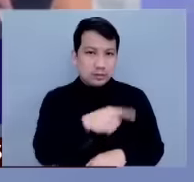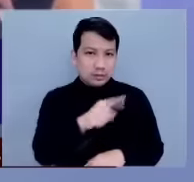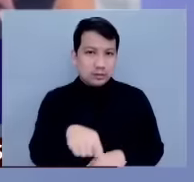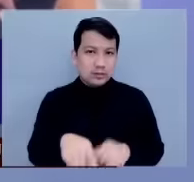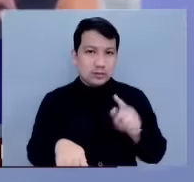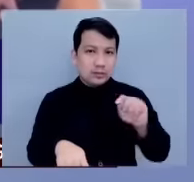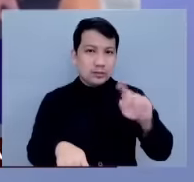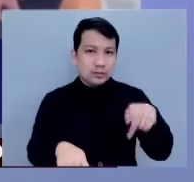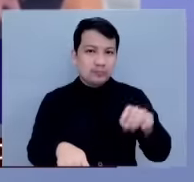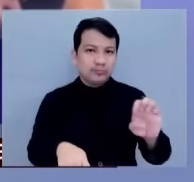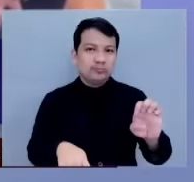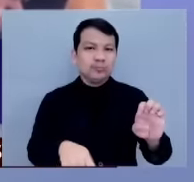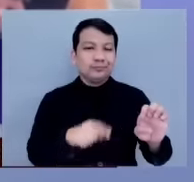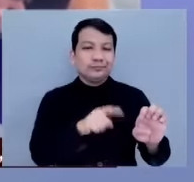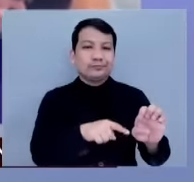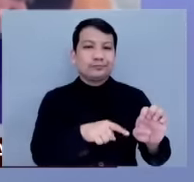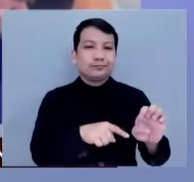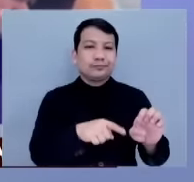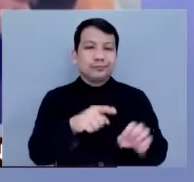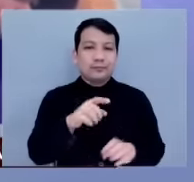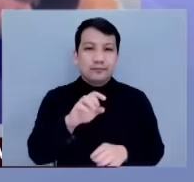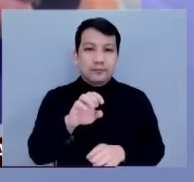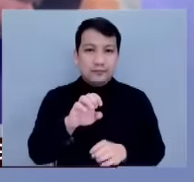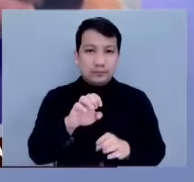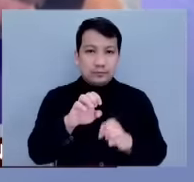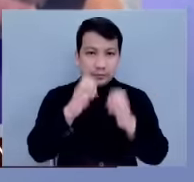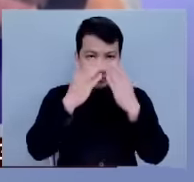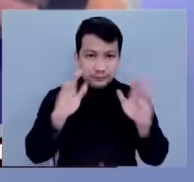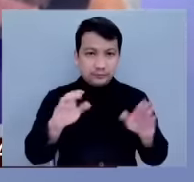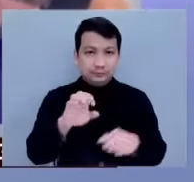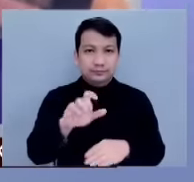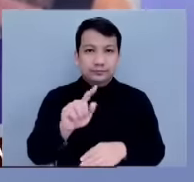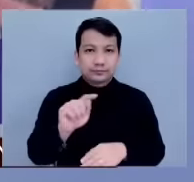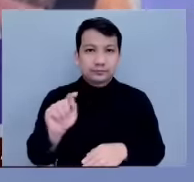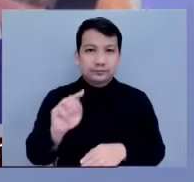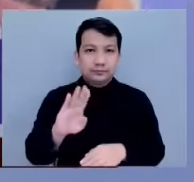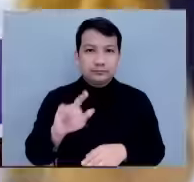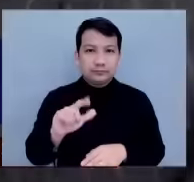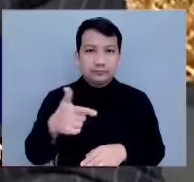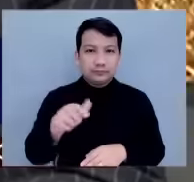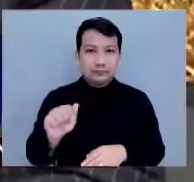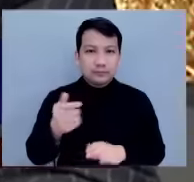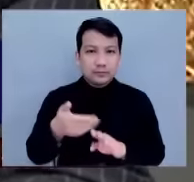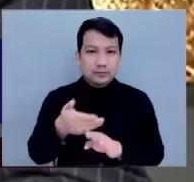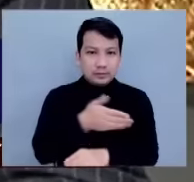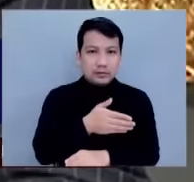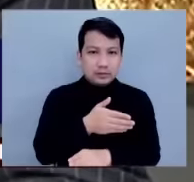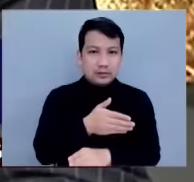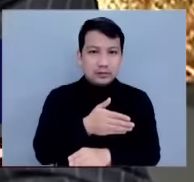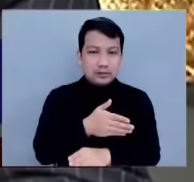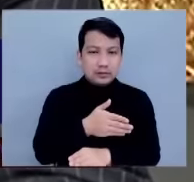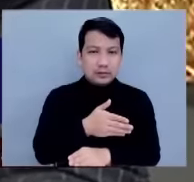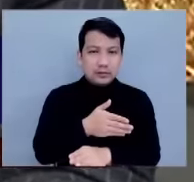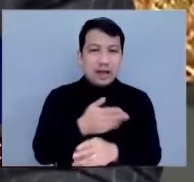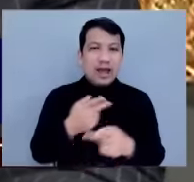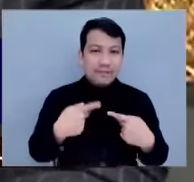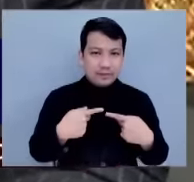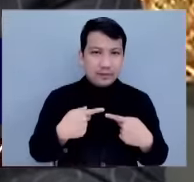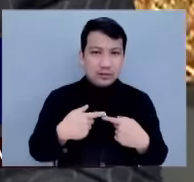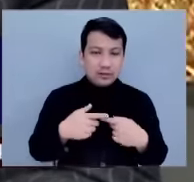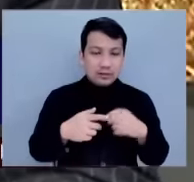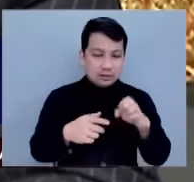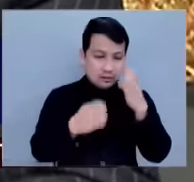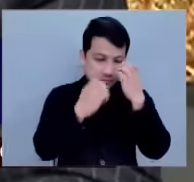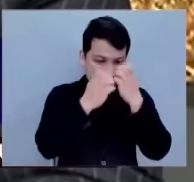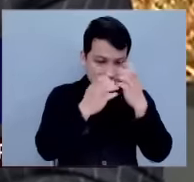Tape Incorporated sa Eat Bulaga. Meron ng Eat Bulaga, wala pa ang tape. No, sinabi